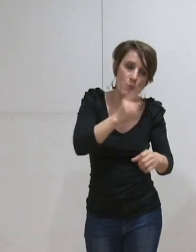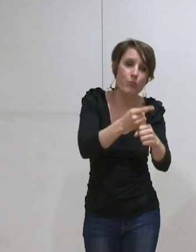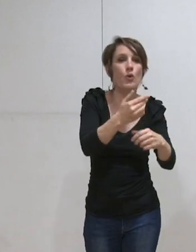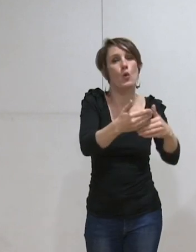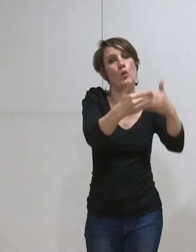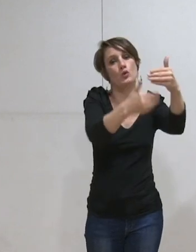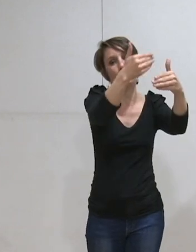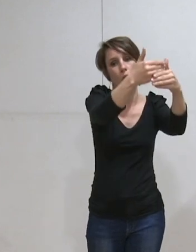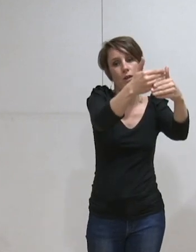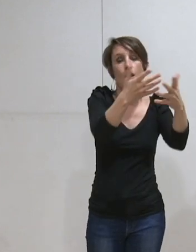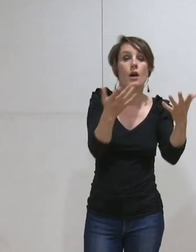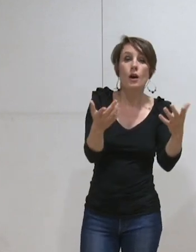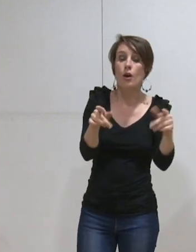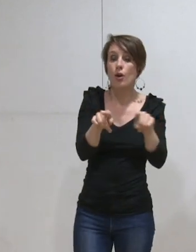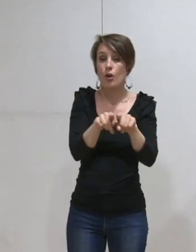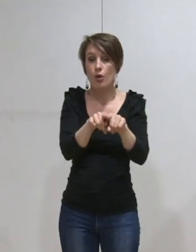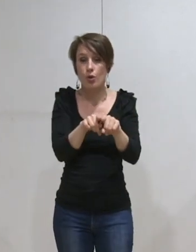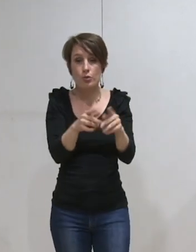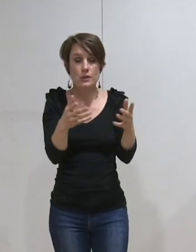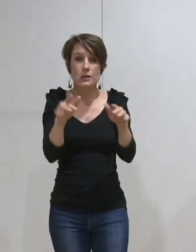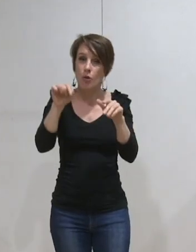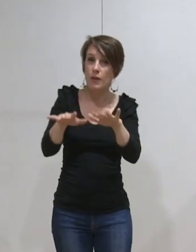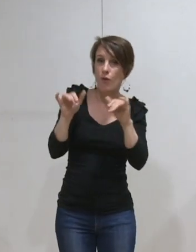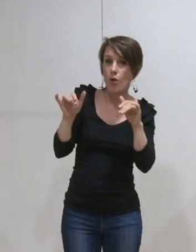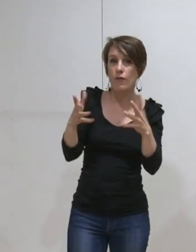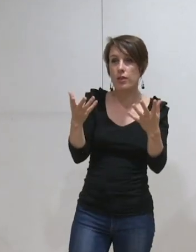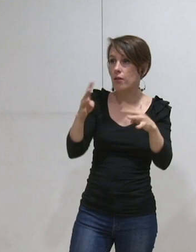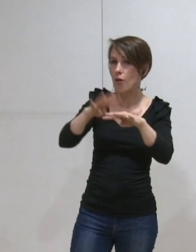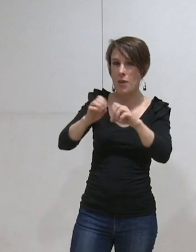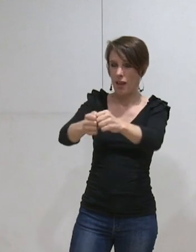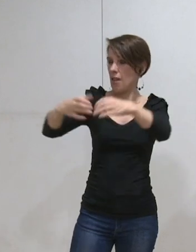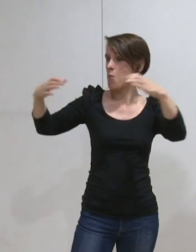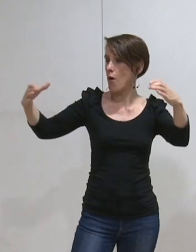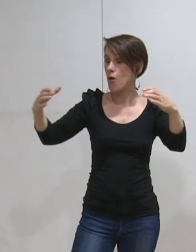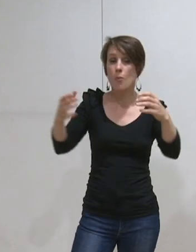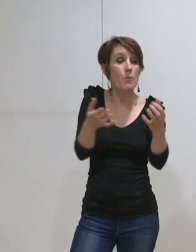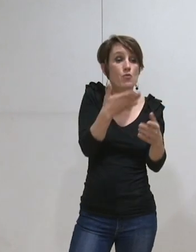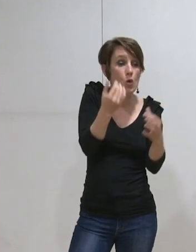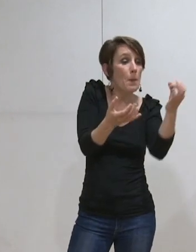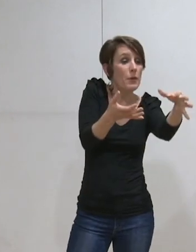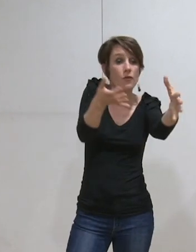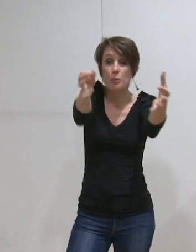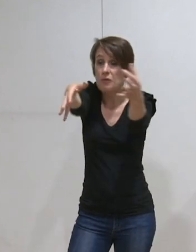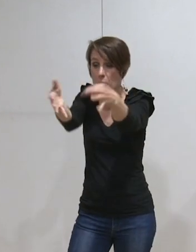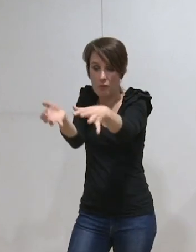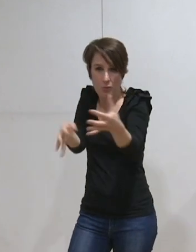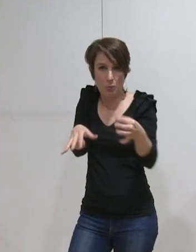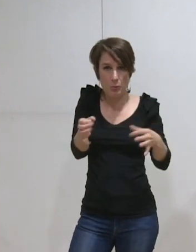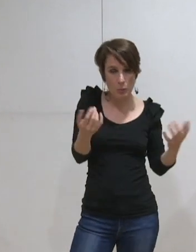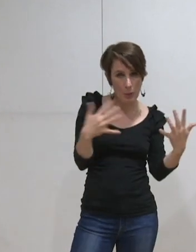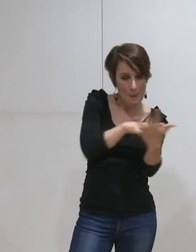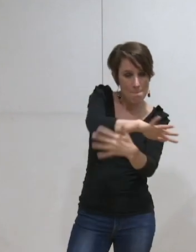échelle humaine à l'échelle du quartier qui permet le de bien vivre ensemble qui permet qui passe à la fois par